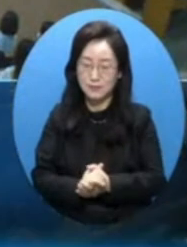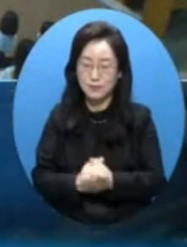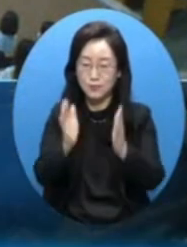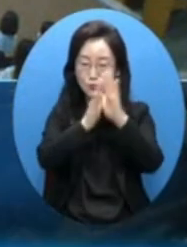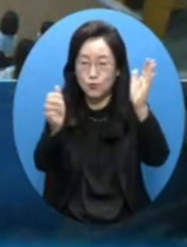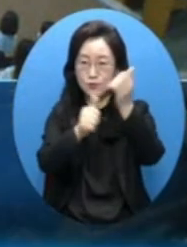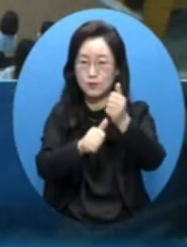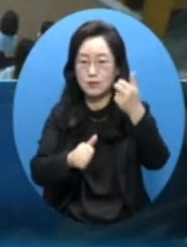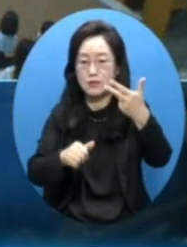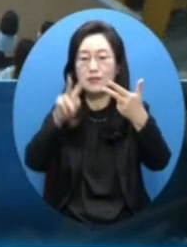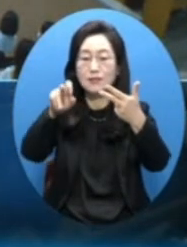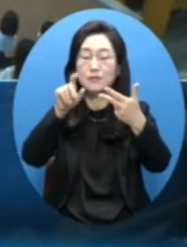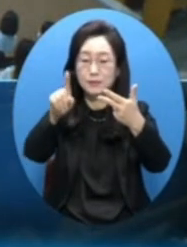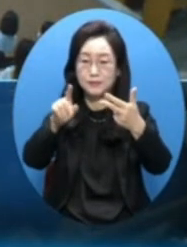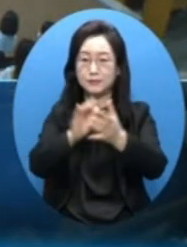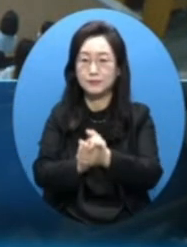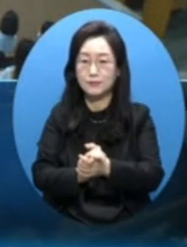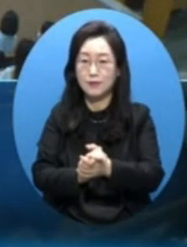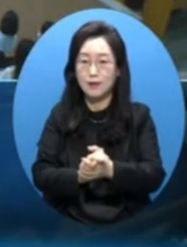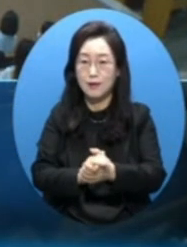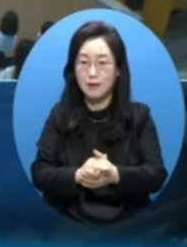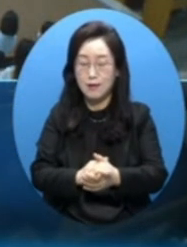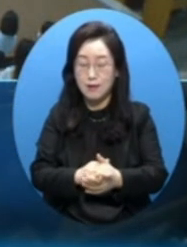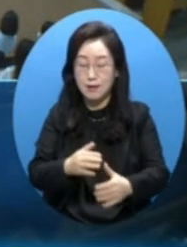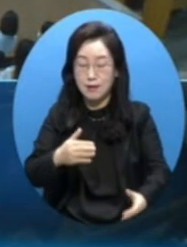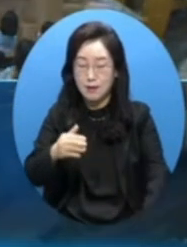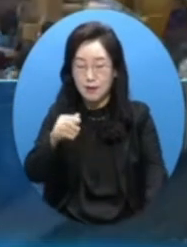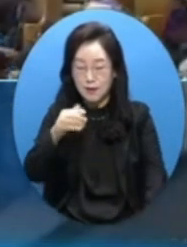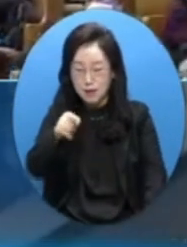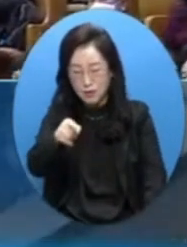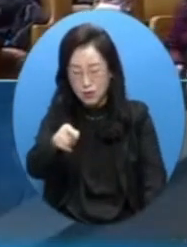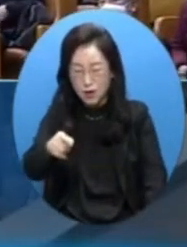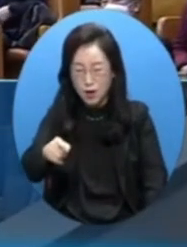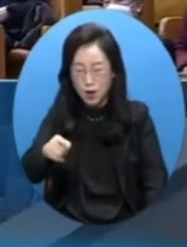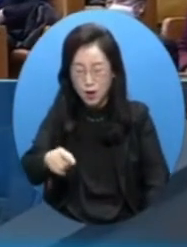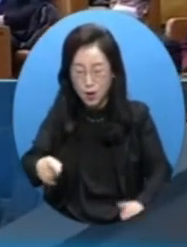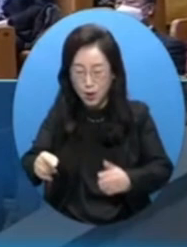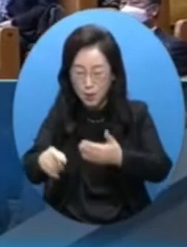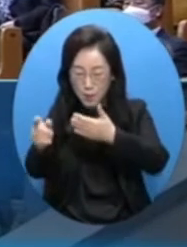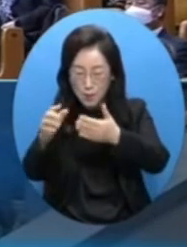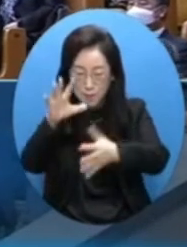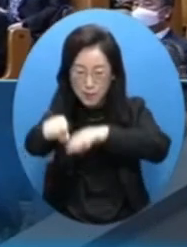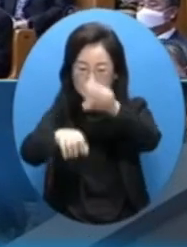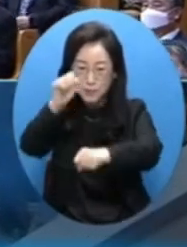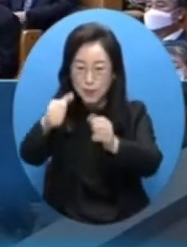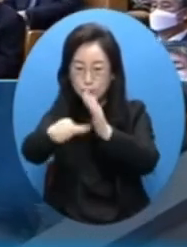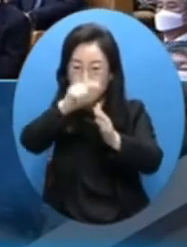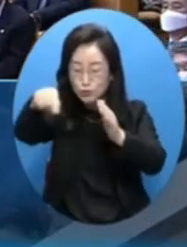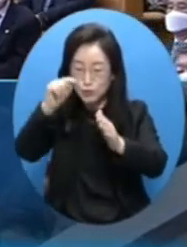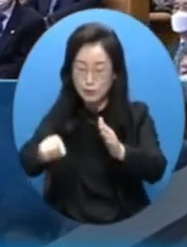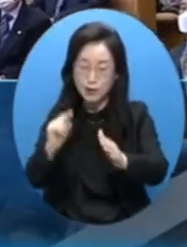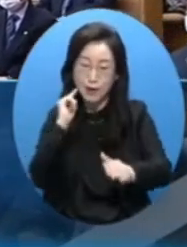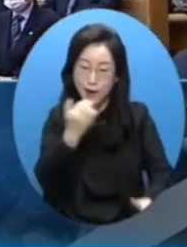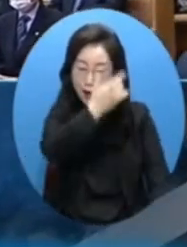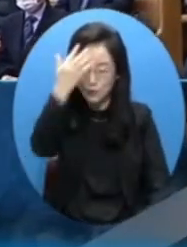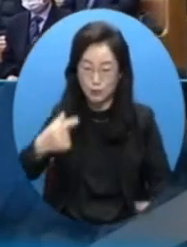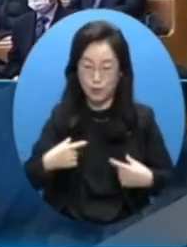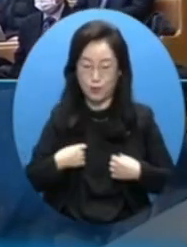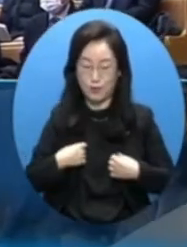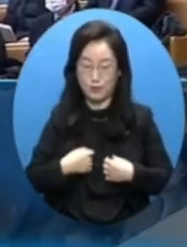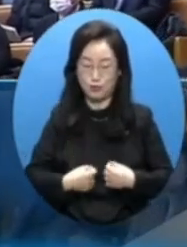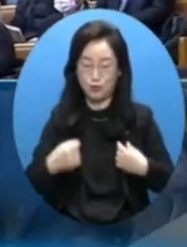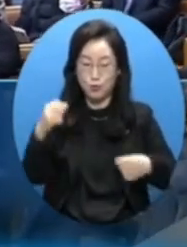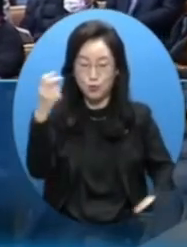여호수아서 7장 21절을 설명합니다 내가 노력한 물건 중에 신알산에 아름다운 외투한 벌과은 200세겔과